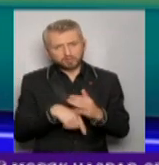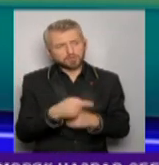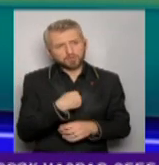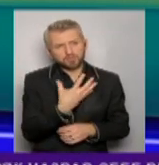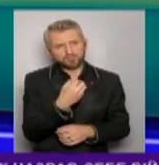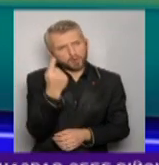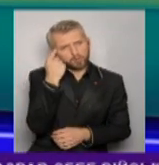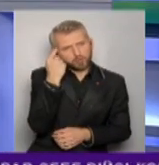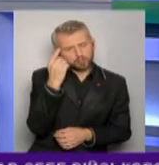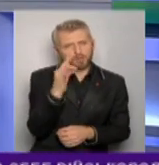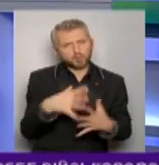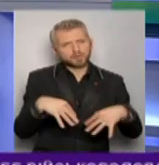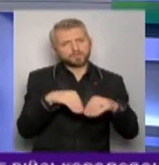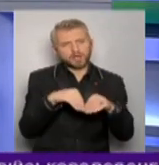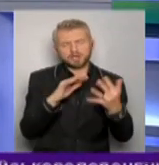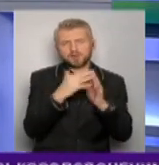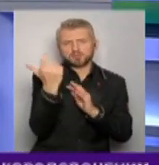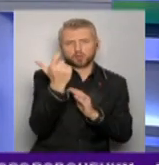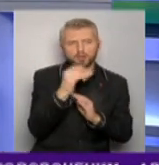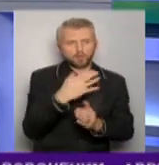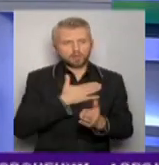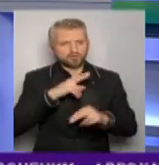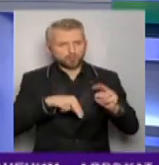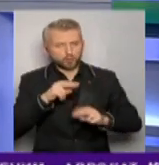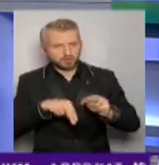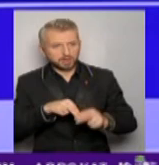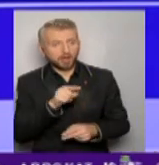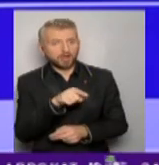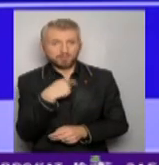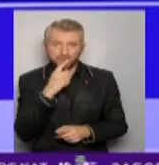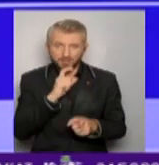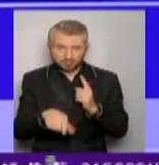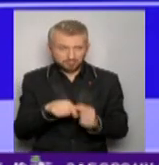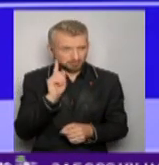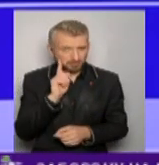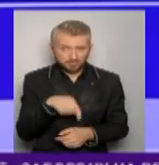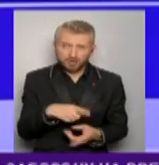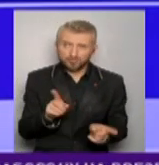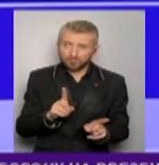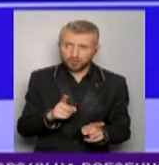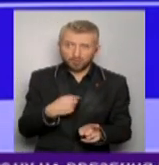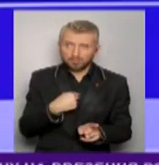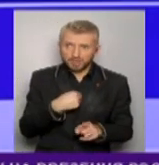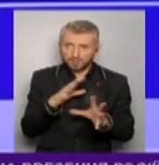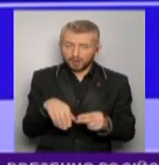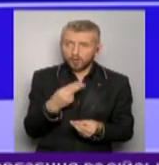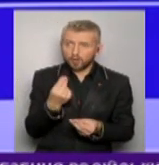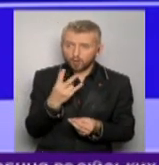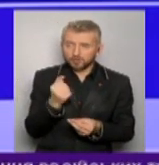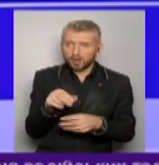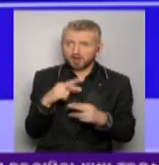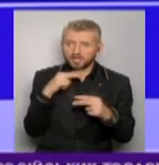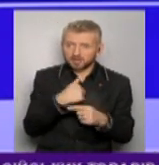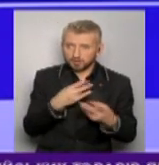собі подумаємо про сімейне фермерське господарство, про наш устрій. А вона вам каже, а ви знаєте, що, ну, мені взагалі-то гроші на ліки потрібні, в